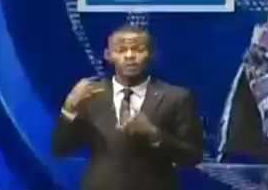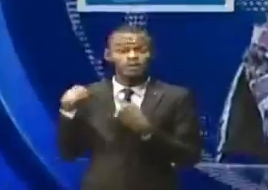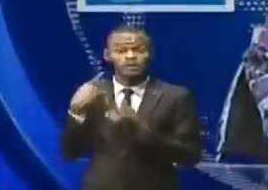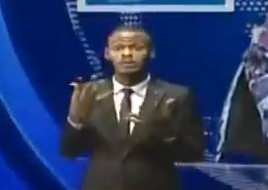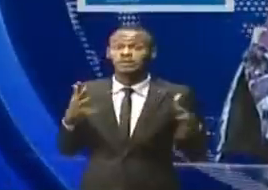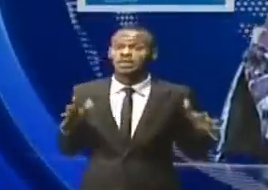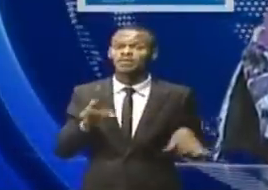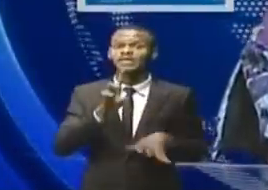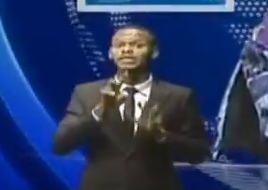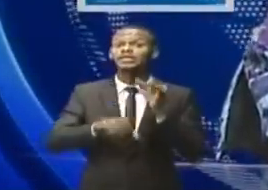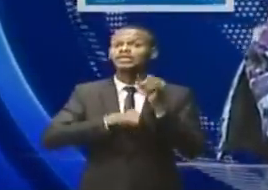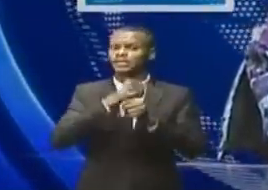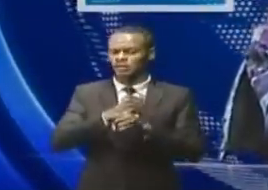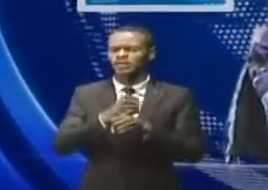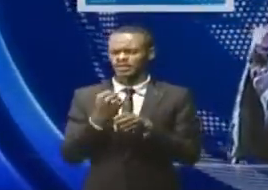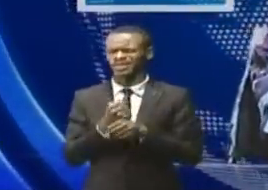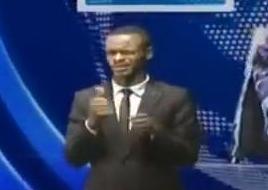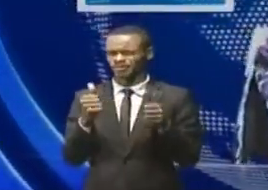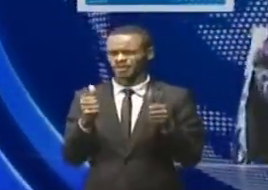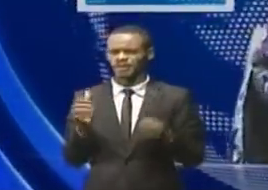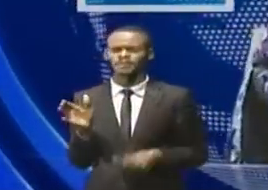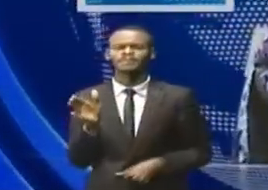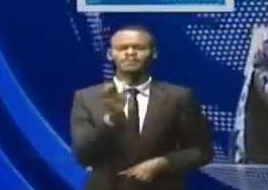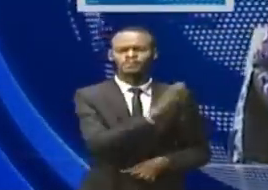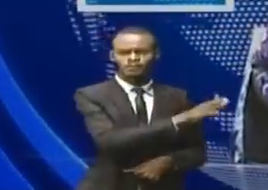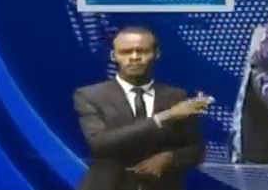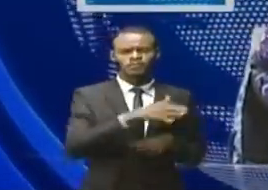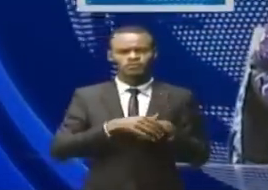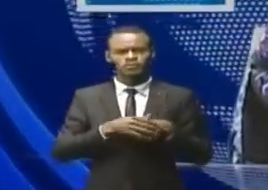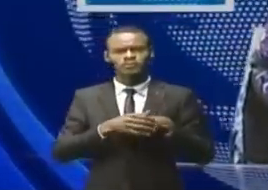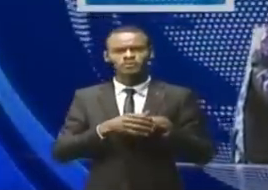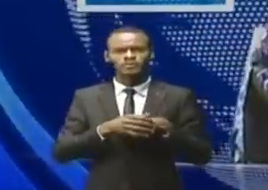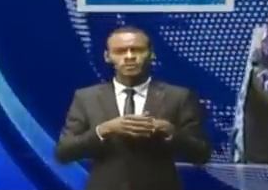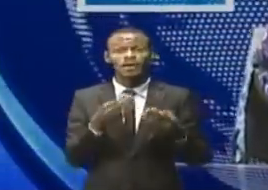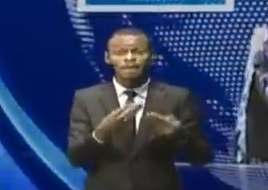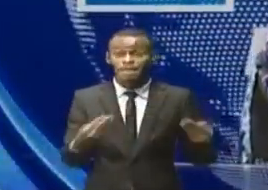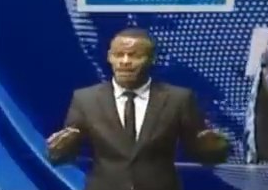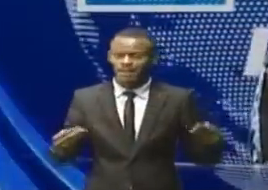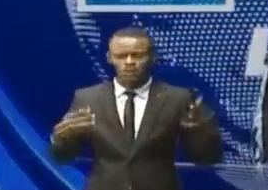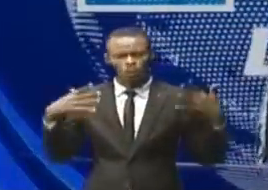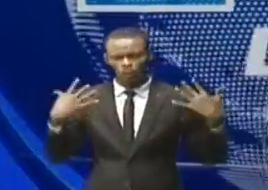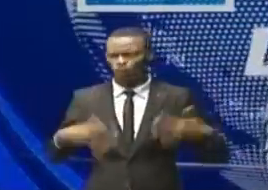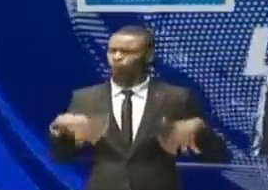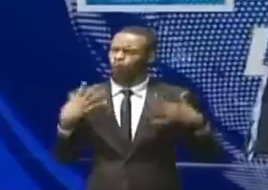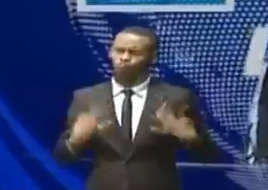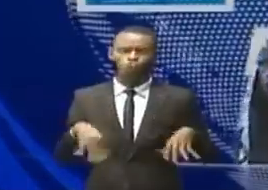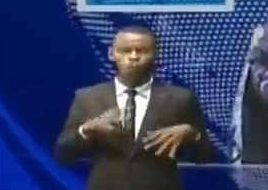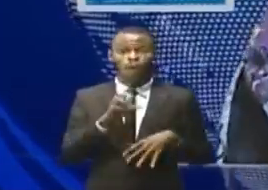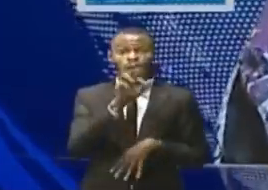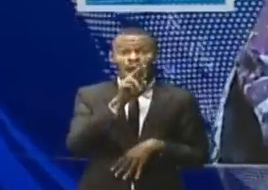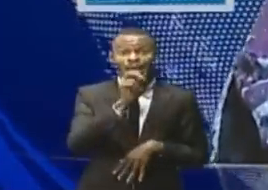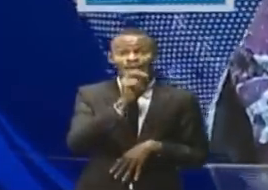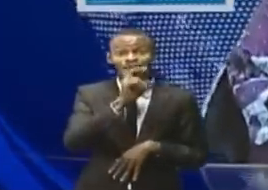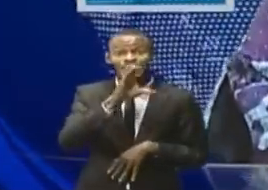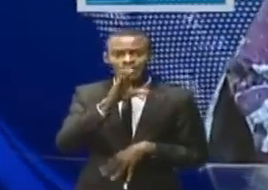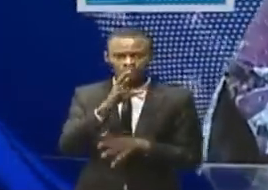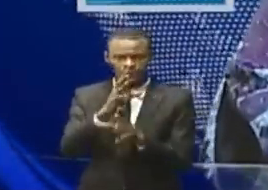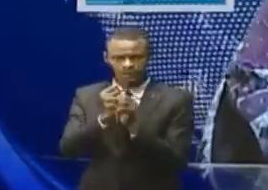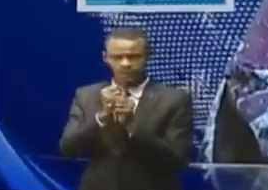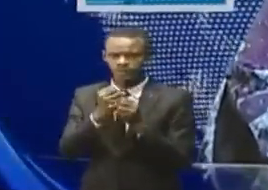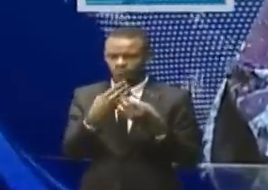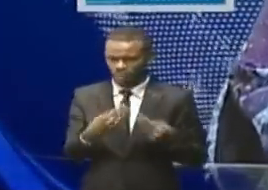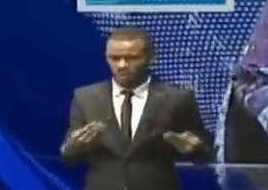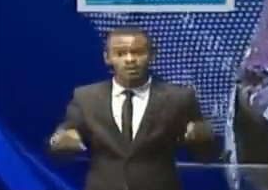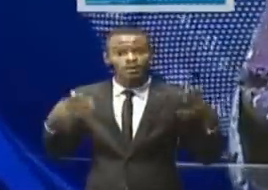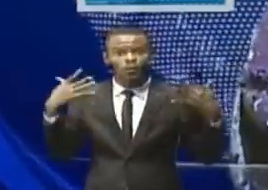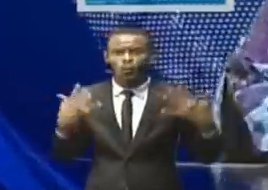province. Et ce sont des matériels et cartes de reportage de la dernière technologie que vient de recevoir la Radio-Télévision nationale